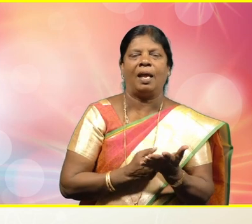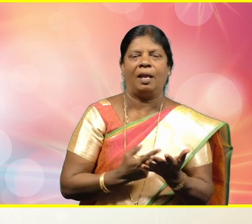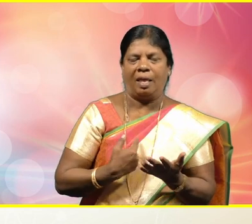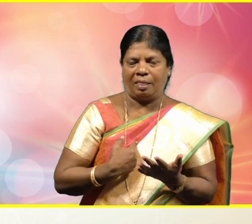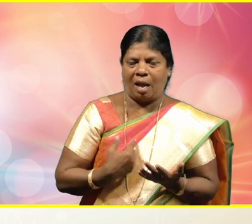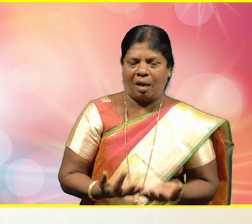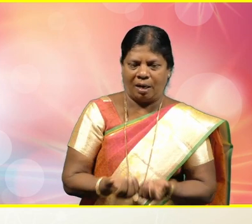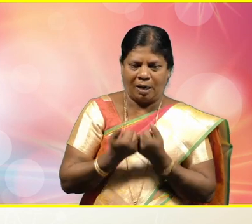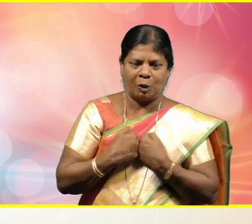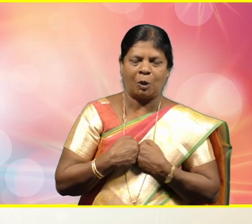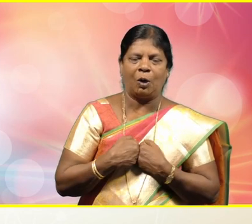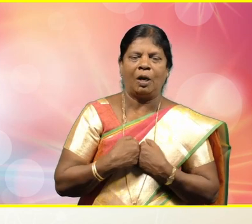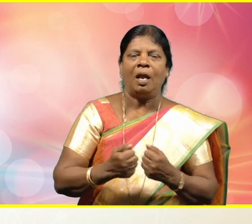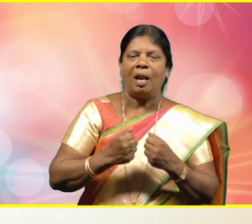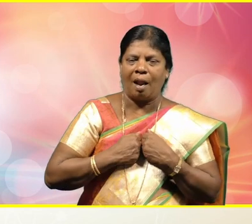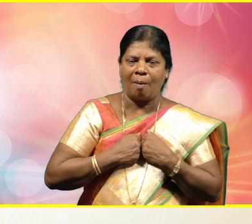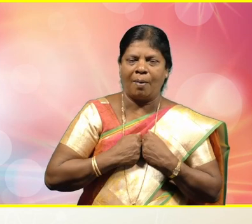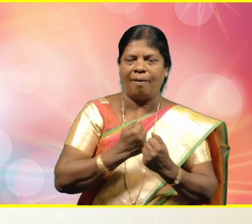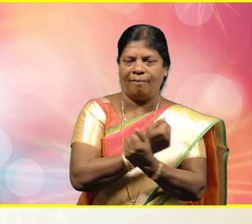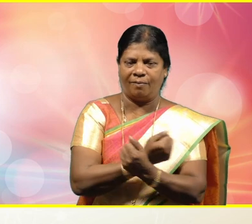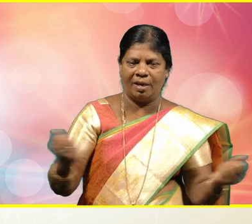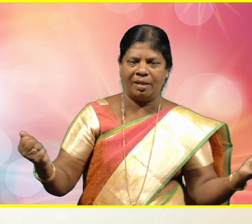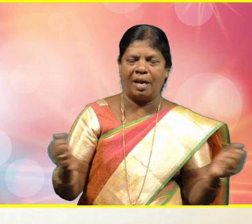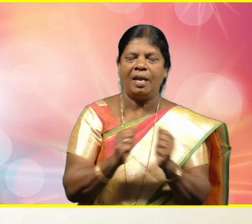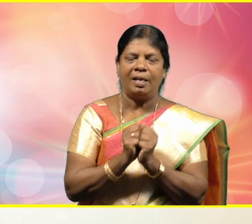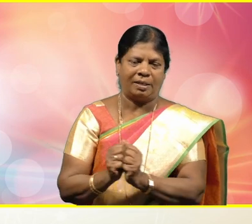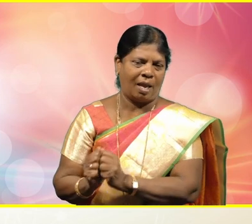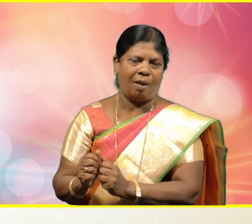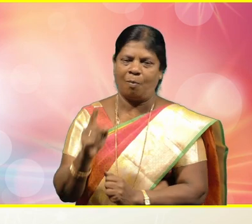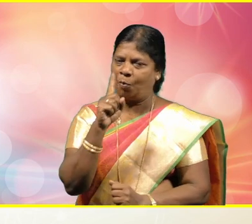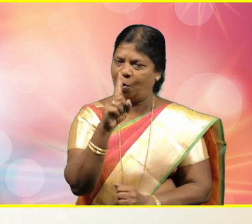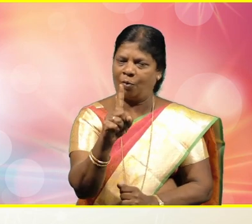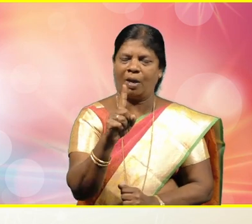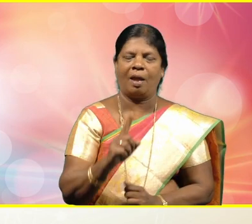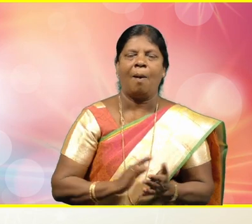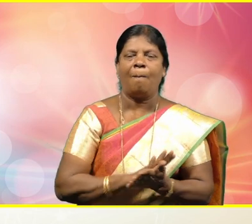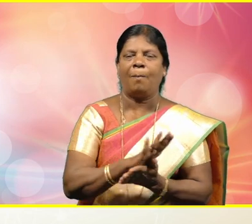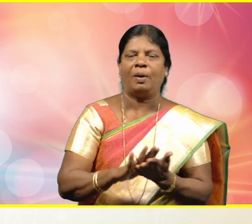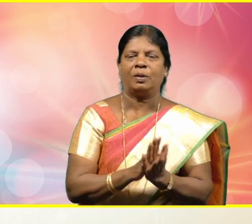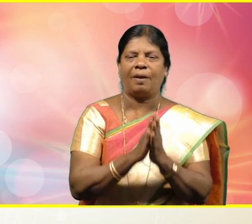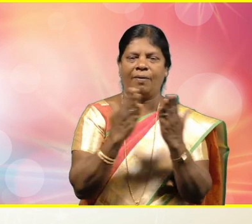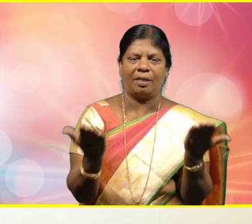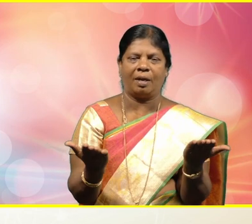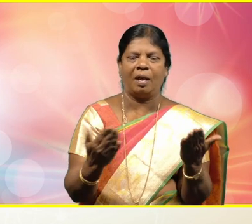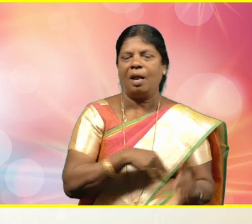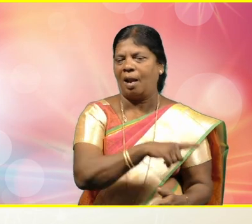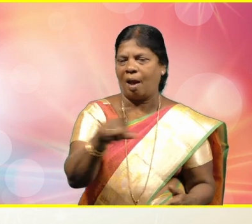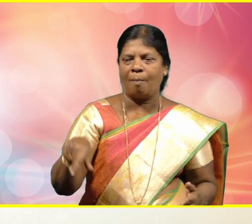தண்டனையை தான் அனுபவித்து நம்மை விடுதலை செய்யும் ஒருவரை பரிசுத்த